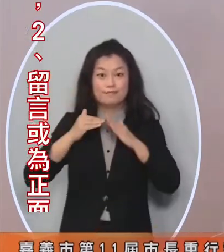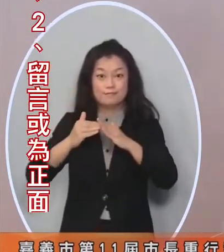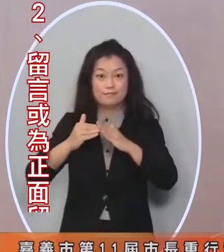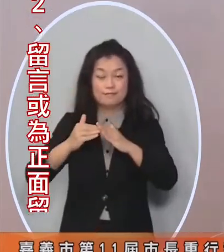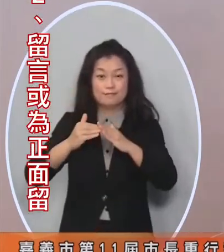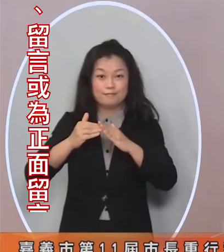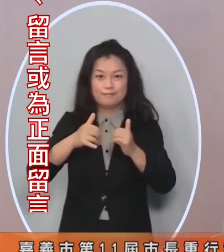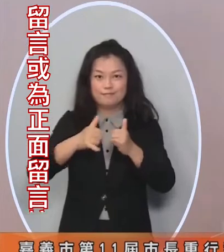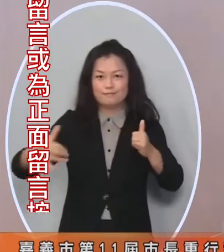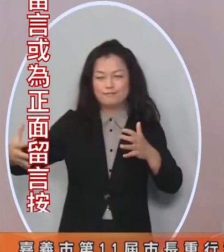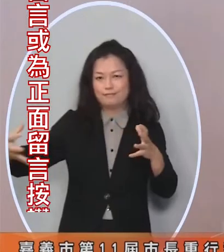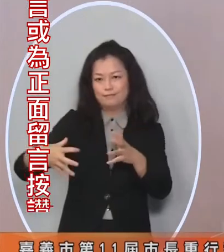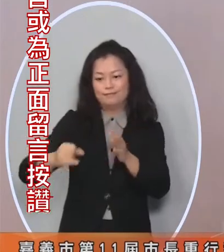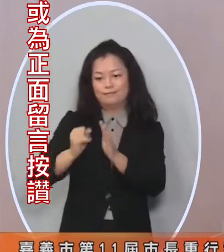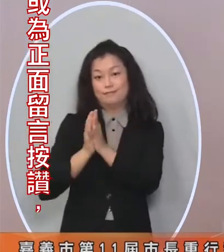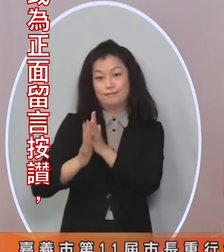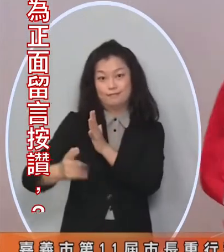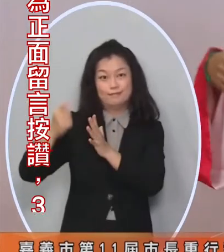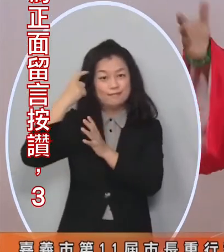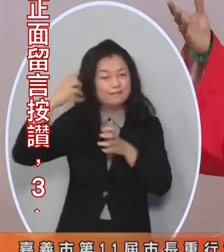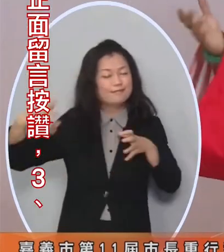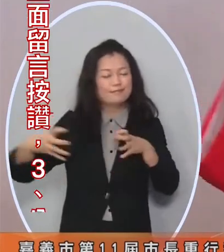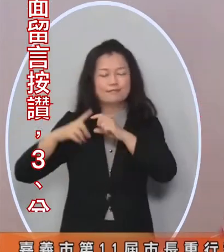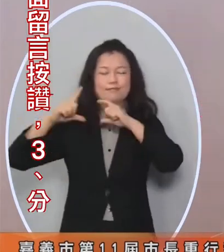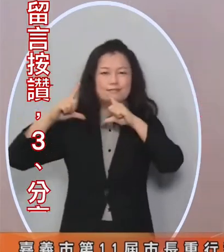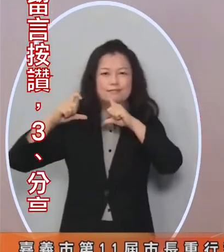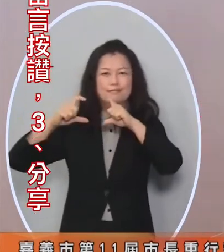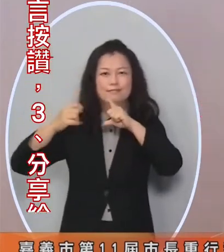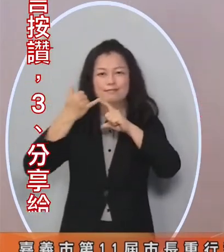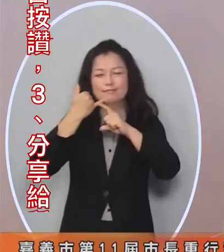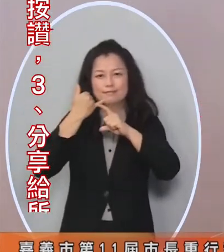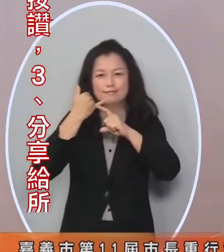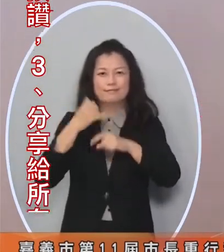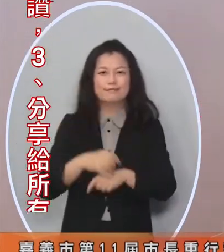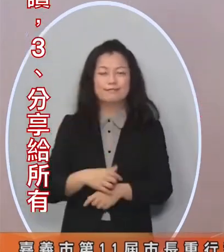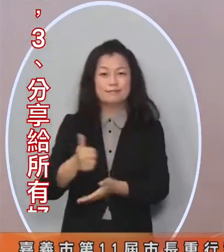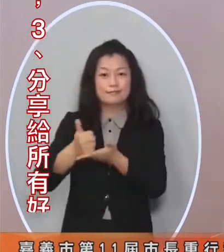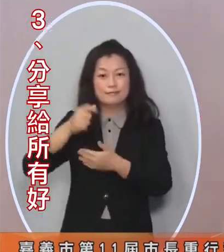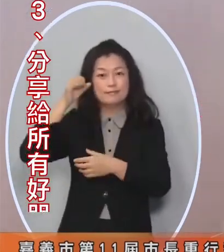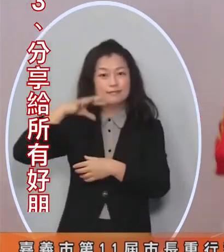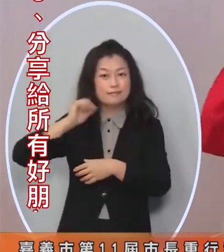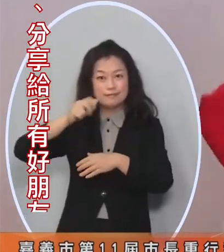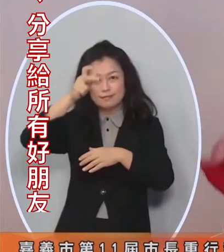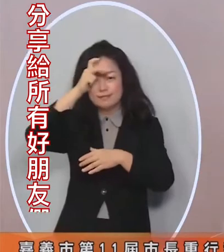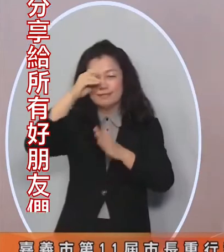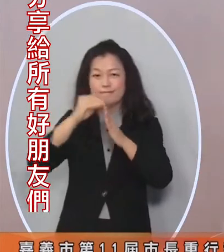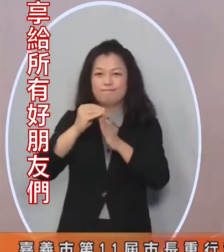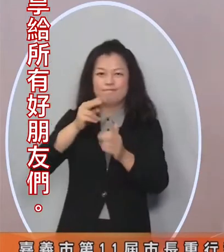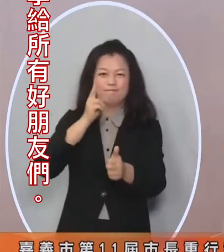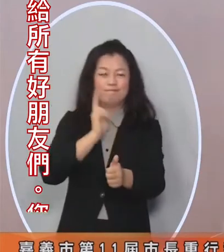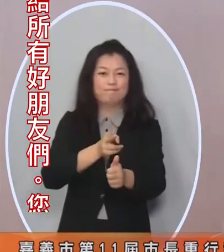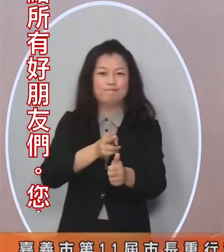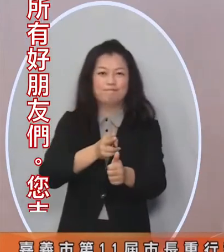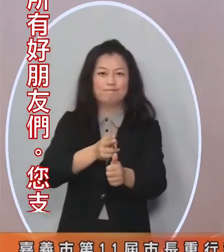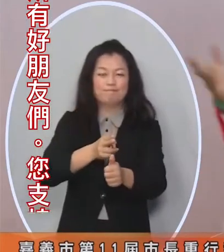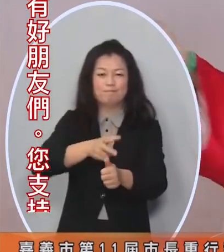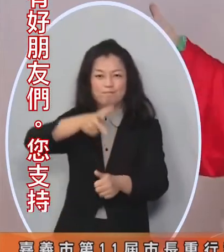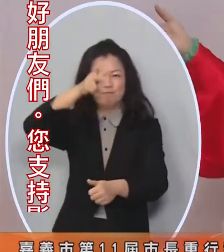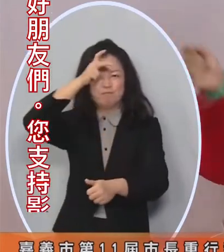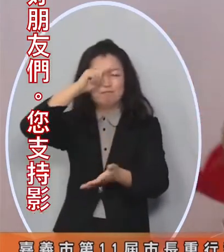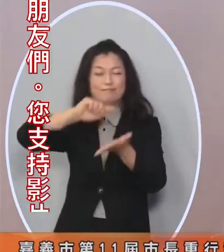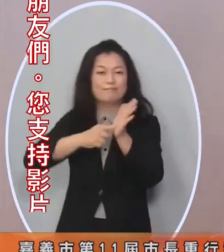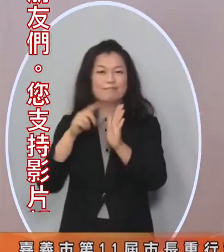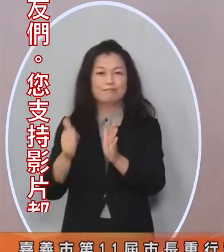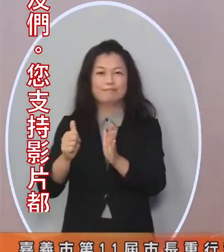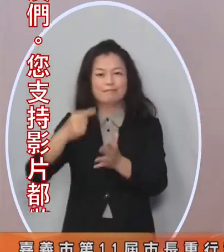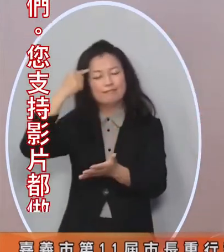家想跟郭台铭董事长合影的哈，我们都可以排队。我也可以请我们嘉义市警察局派出台湾最优秀的警卫人员，就每天